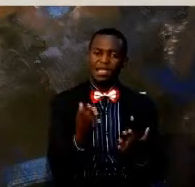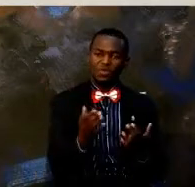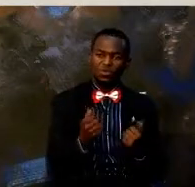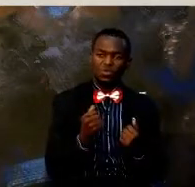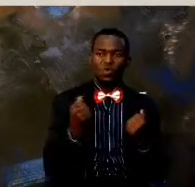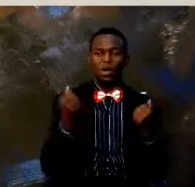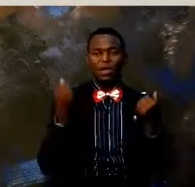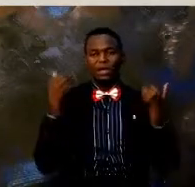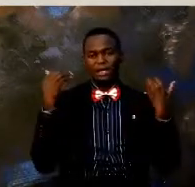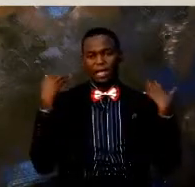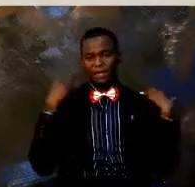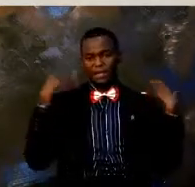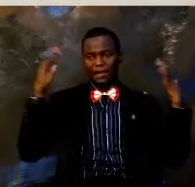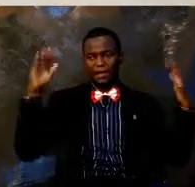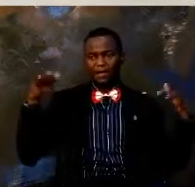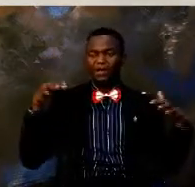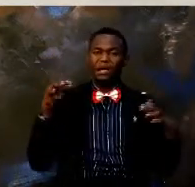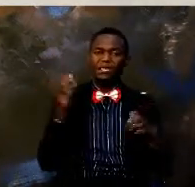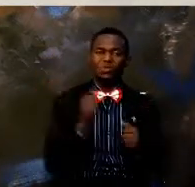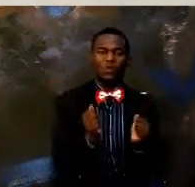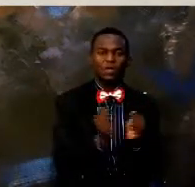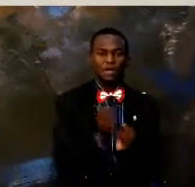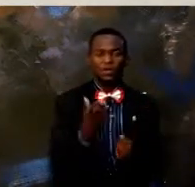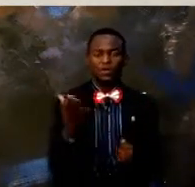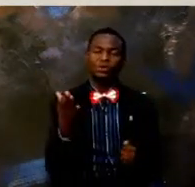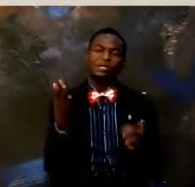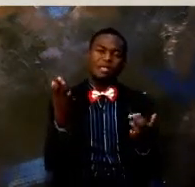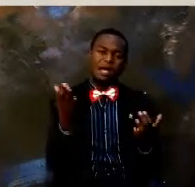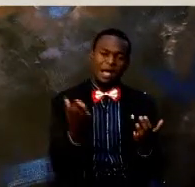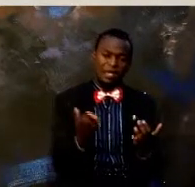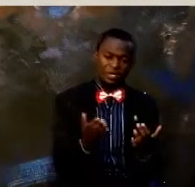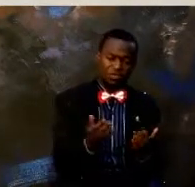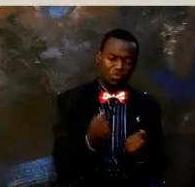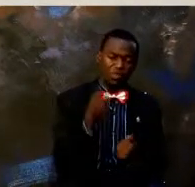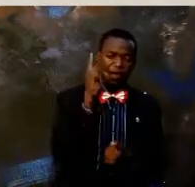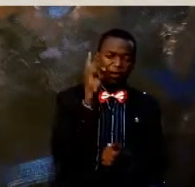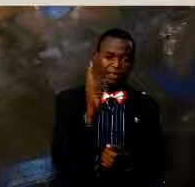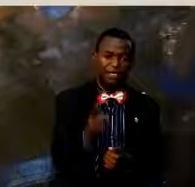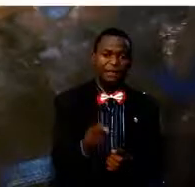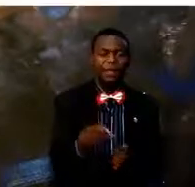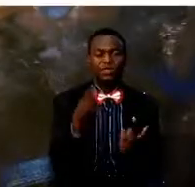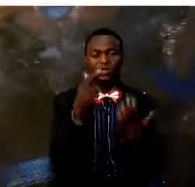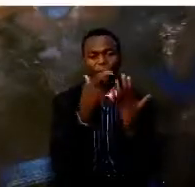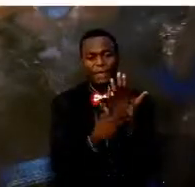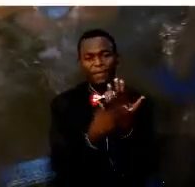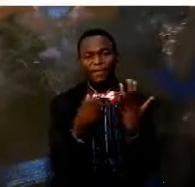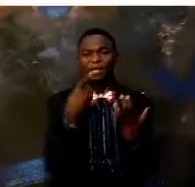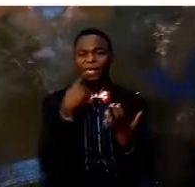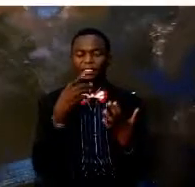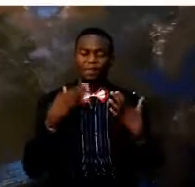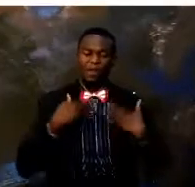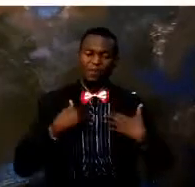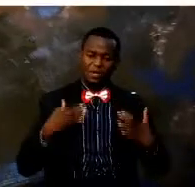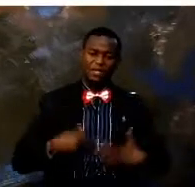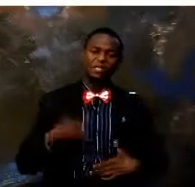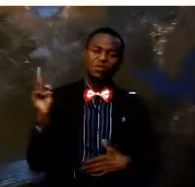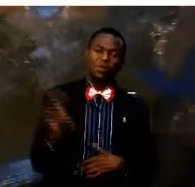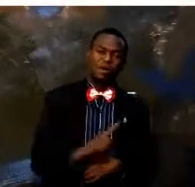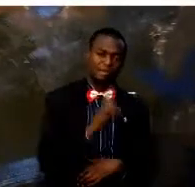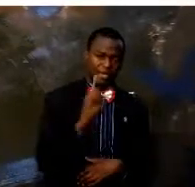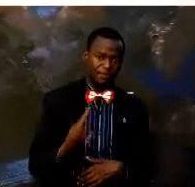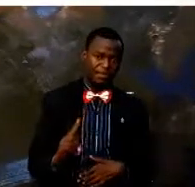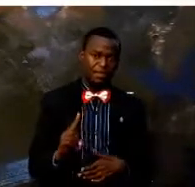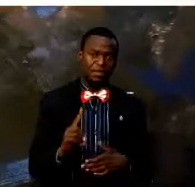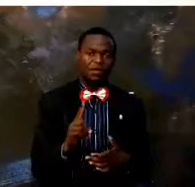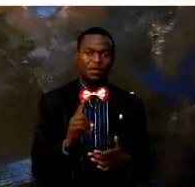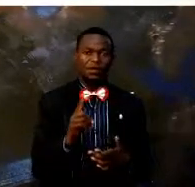malaika wala hajatoa kitu chochote, alitoa kila ambacho Biblia inasema mwili wa dhambi. Wa